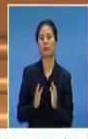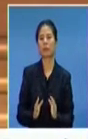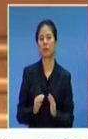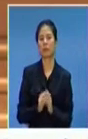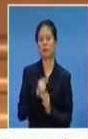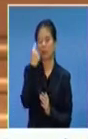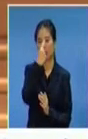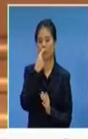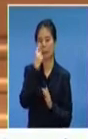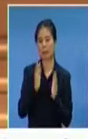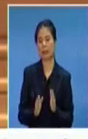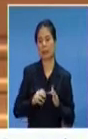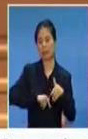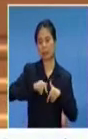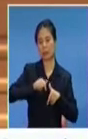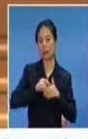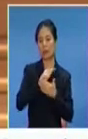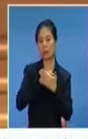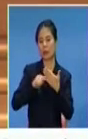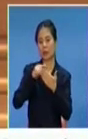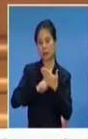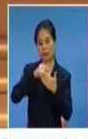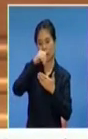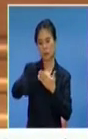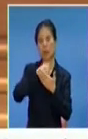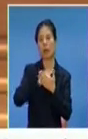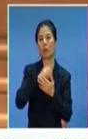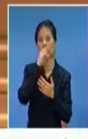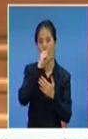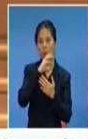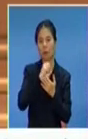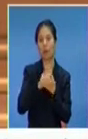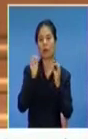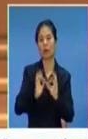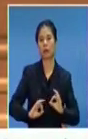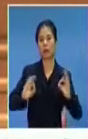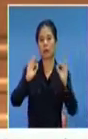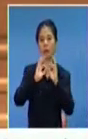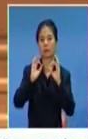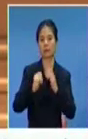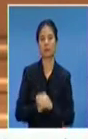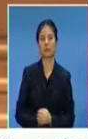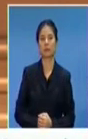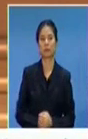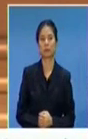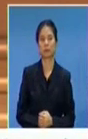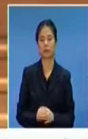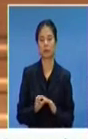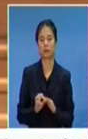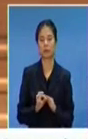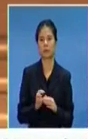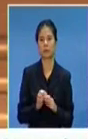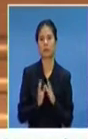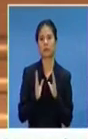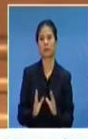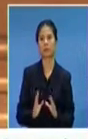เสียงจำเป็นสำคัญที่สุดเราต้องสร้างตรงนั้นครับโดยเฉพาะต้นกล้าประชา